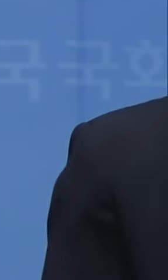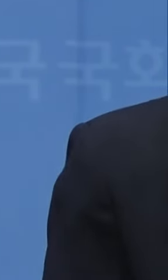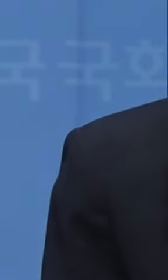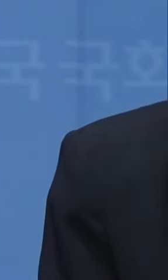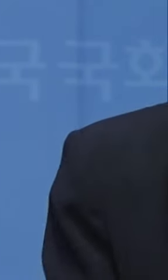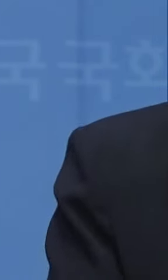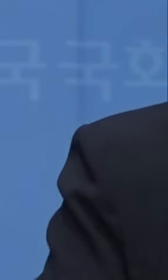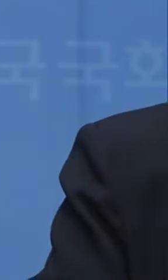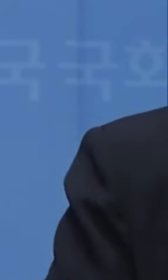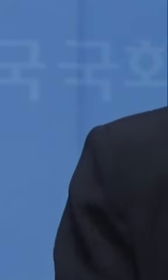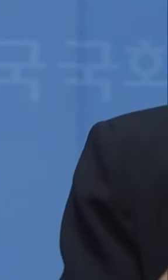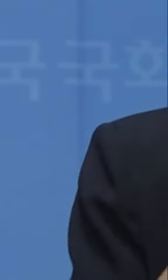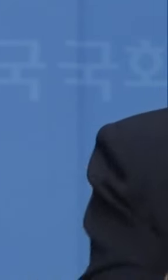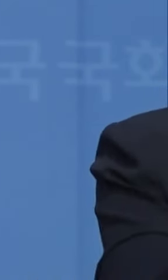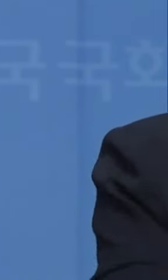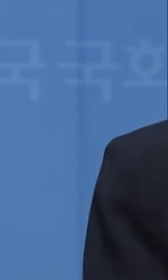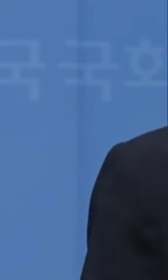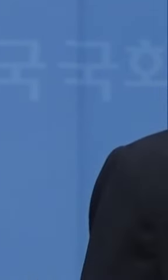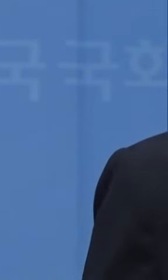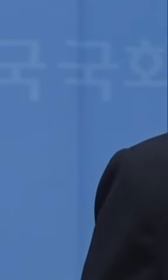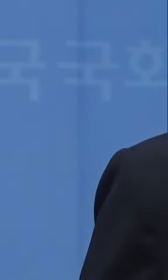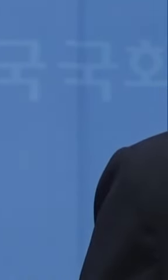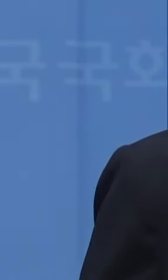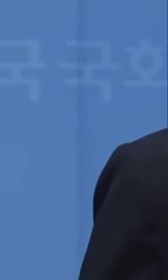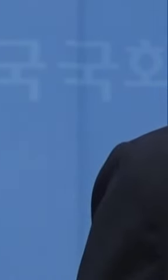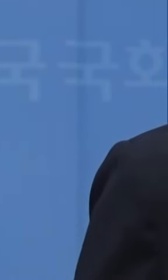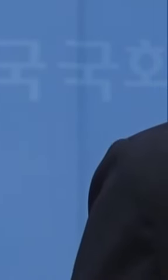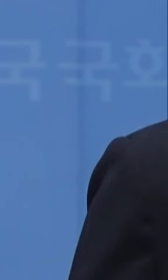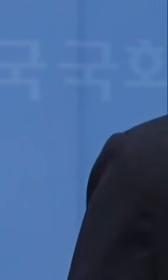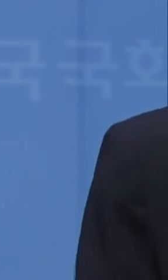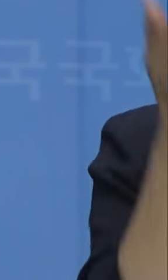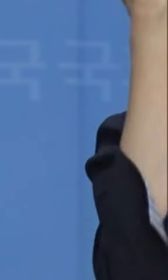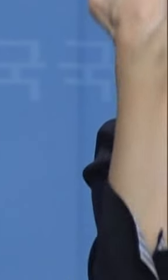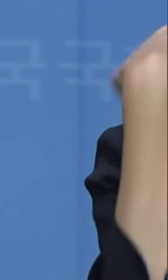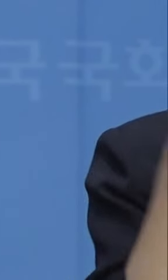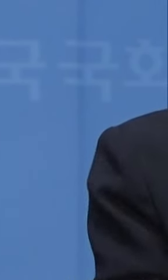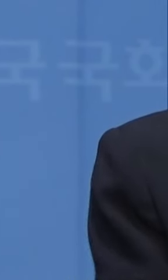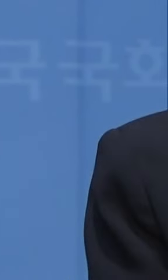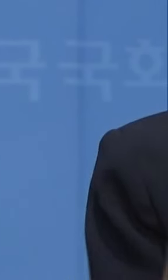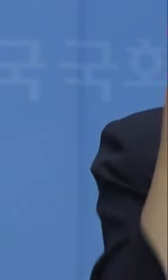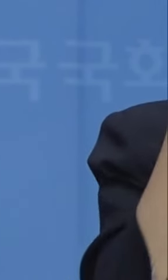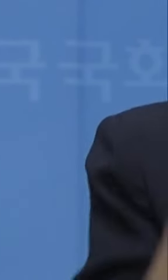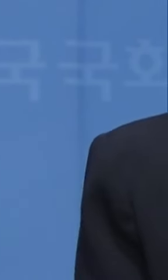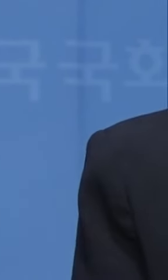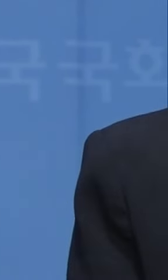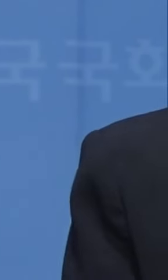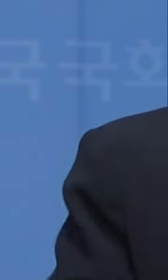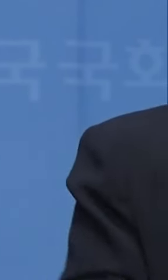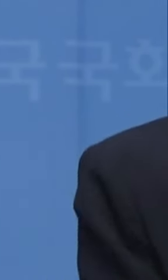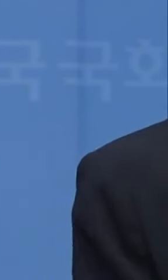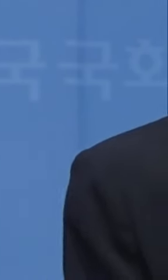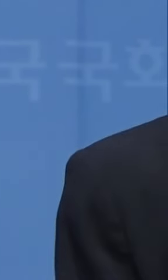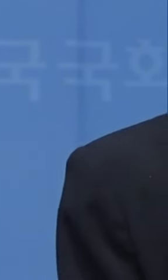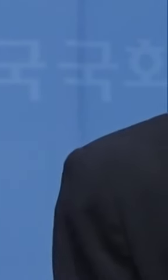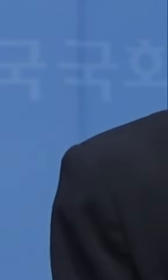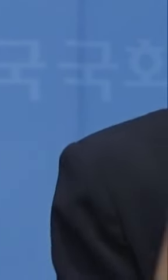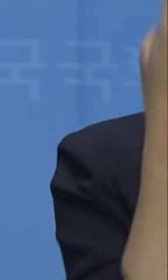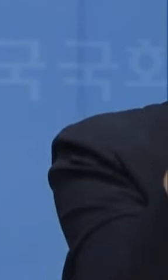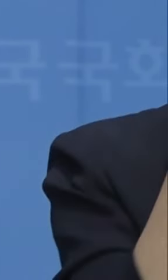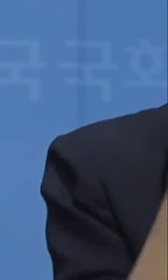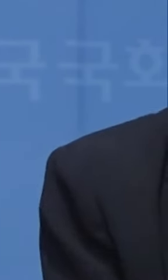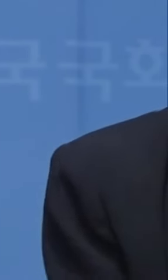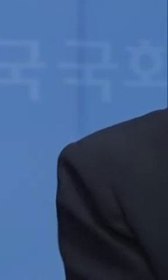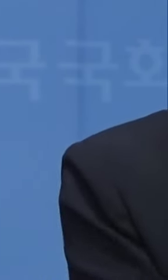자존심도 없는 것 같습니다 지난 정부에서 검경 수사권 조정을 통해 검찰의 직접 수사